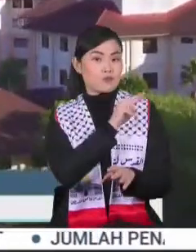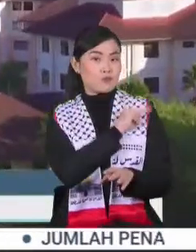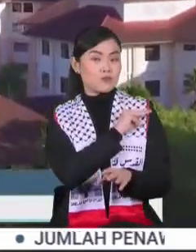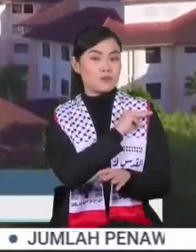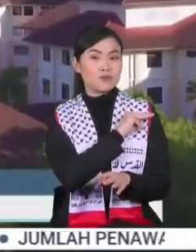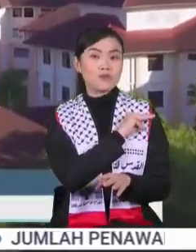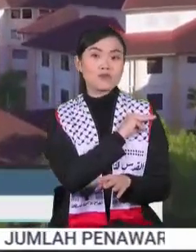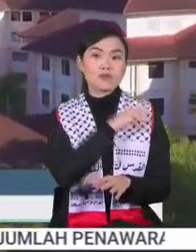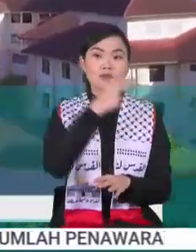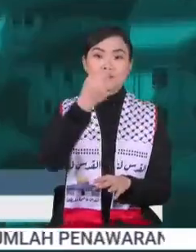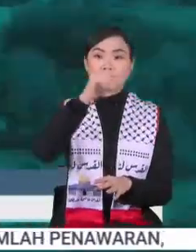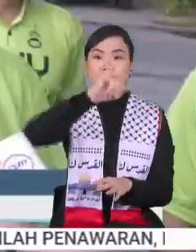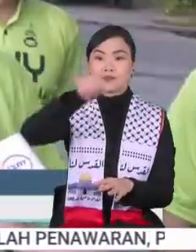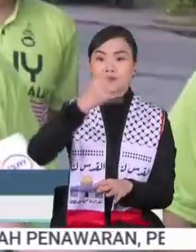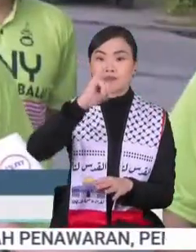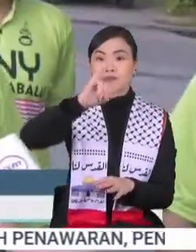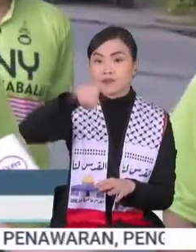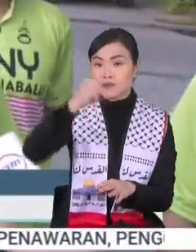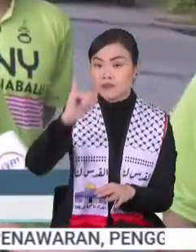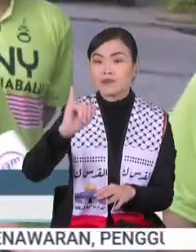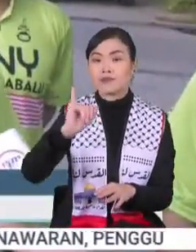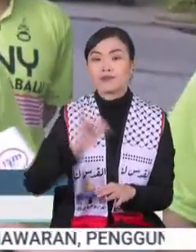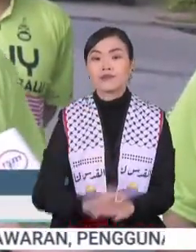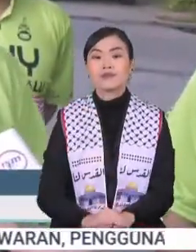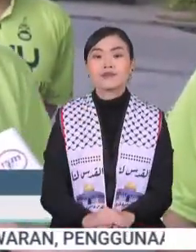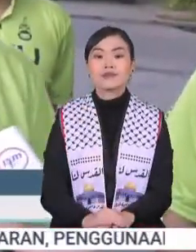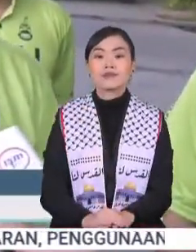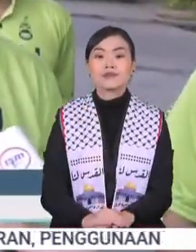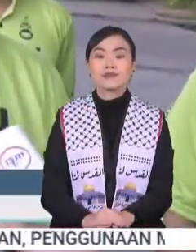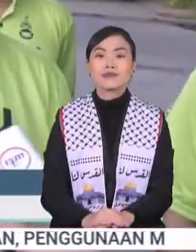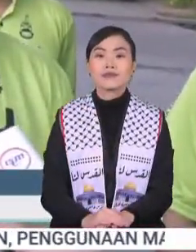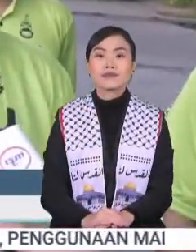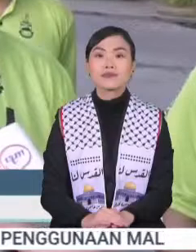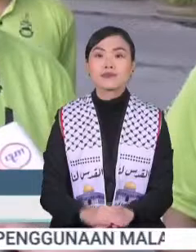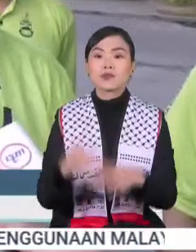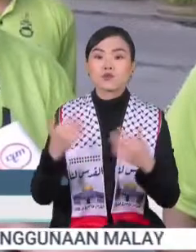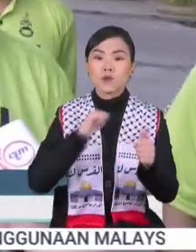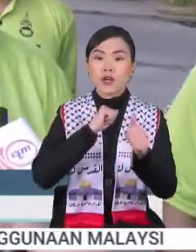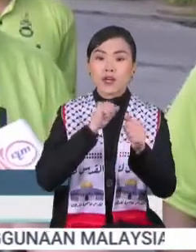Panglima J se